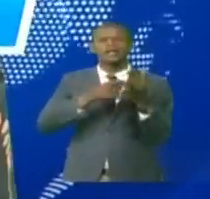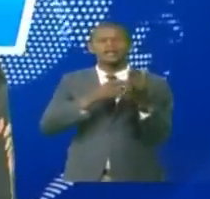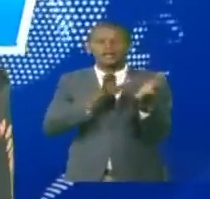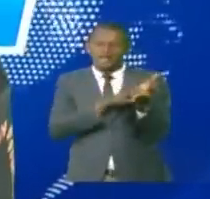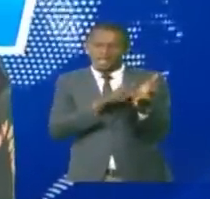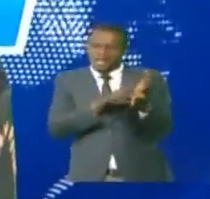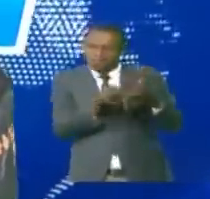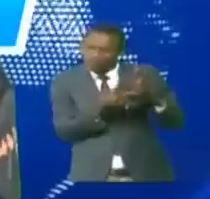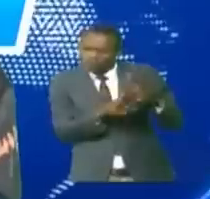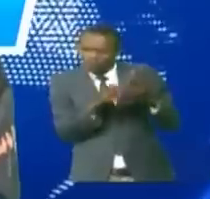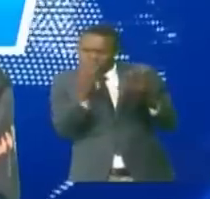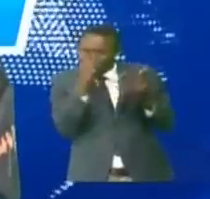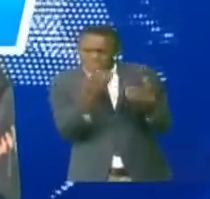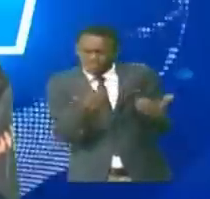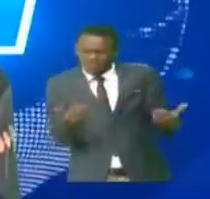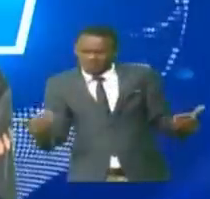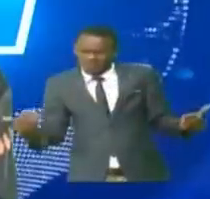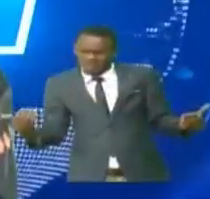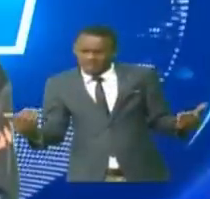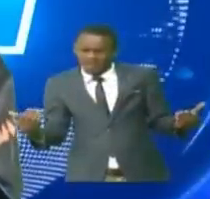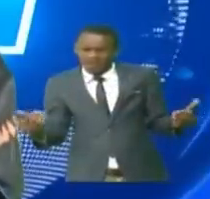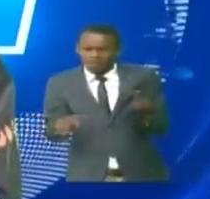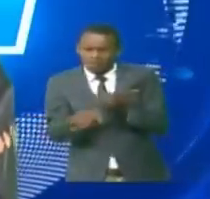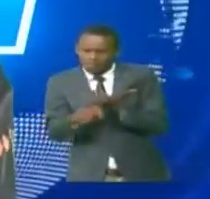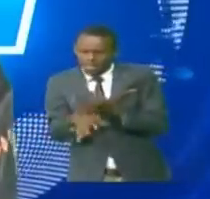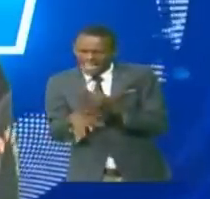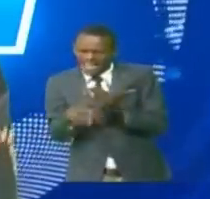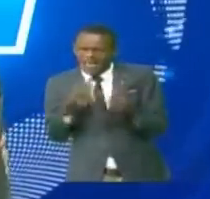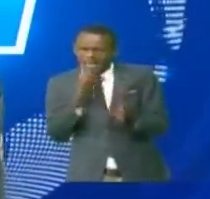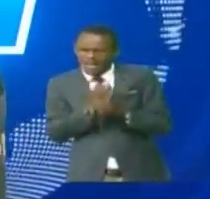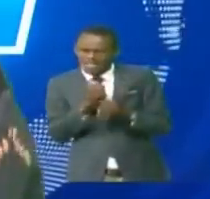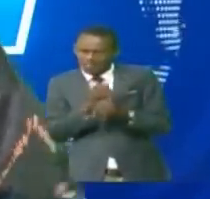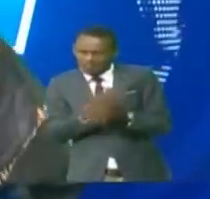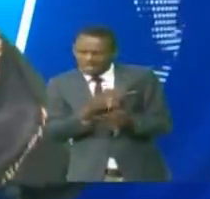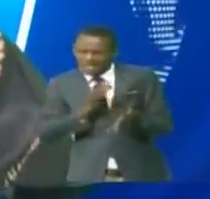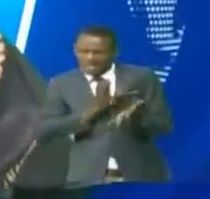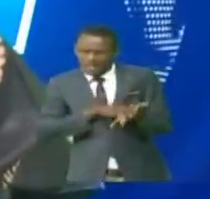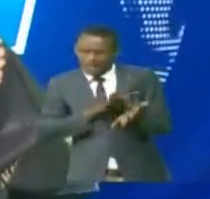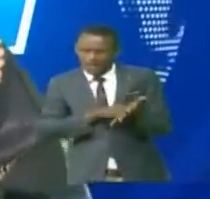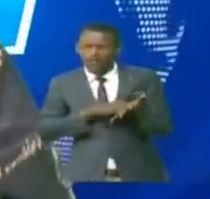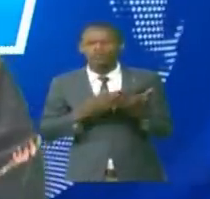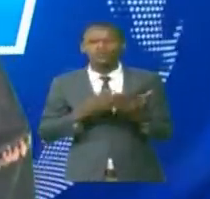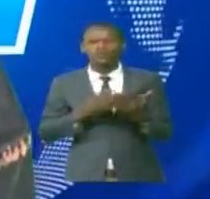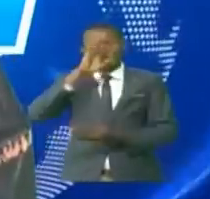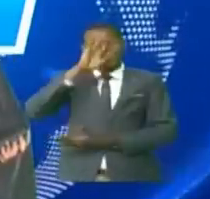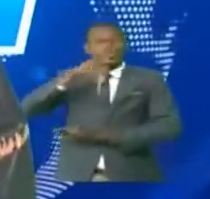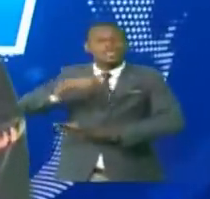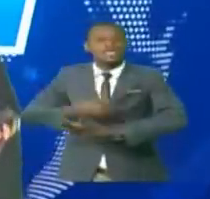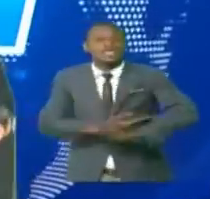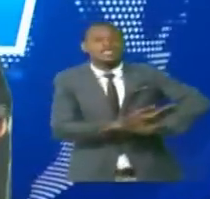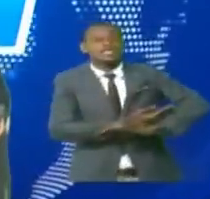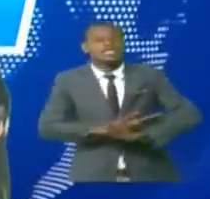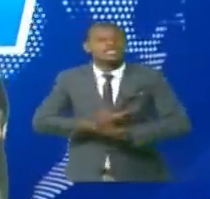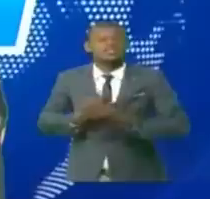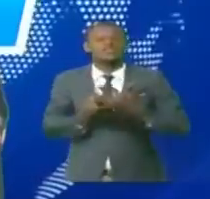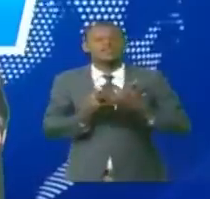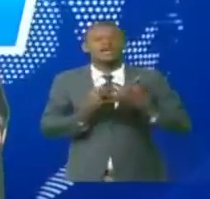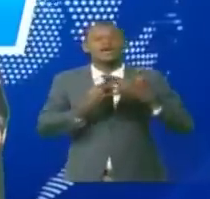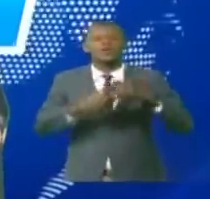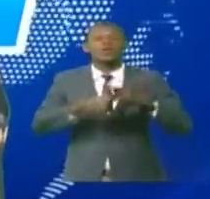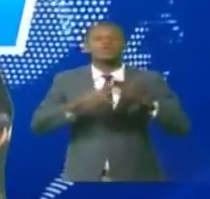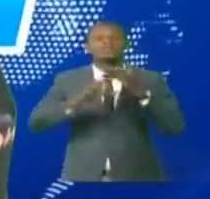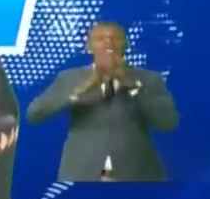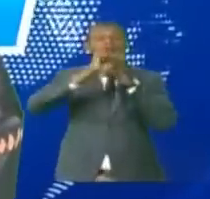en RDC, l'UNICEF vient de lancer une campagne avec comme thème « Un enfant bien nourri en bonne santé et protégé